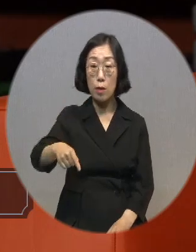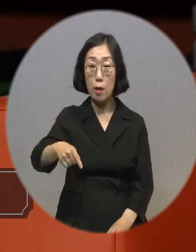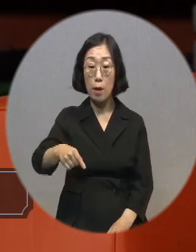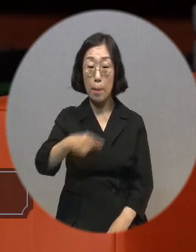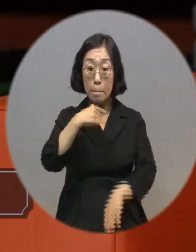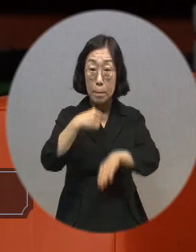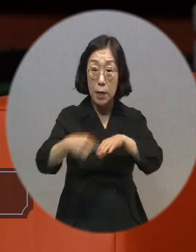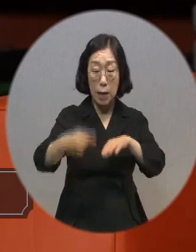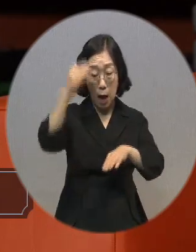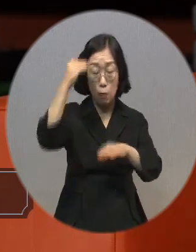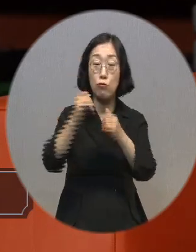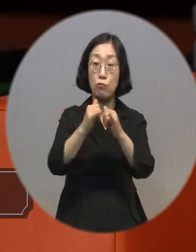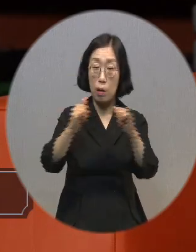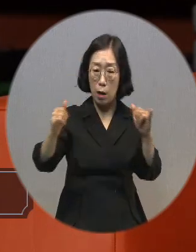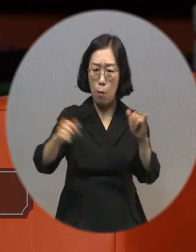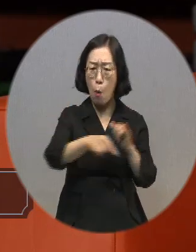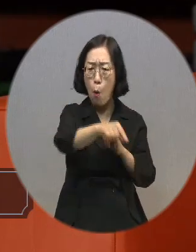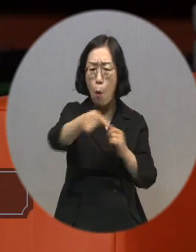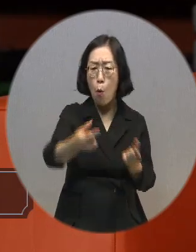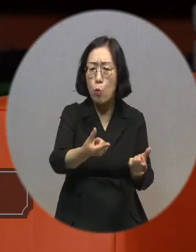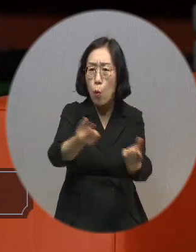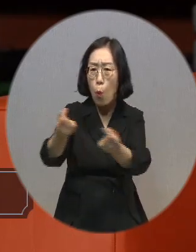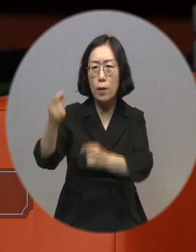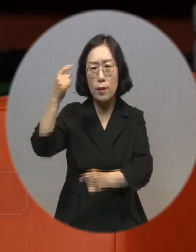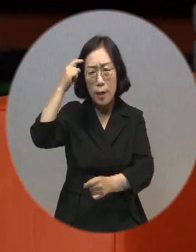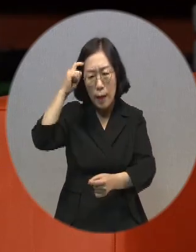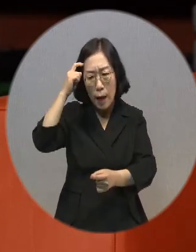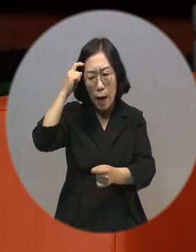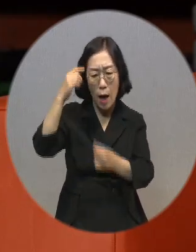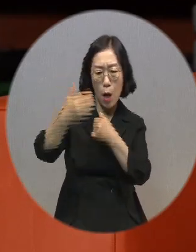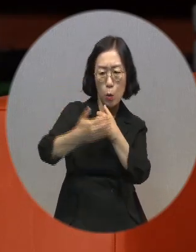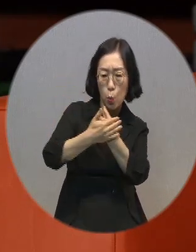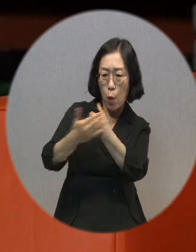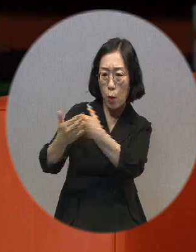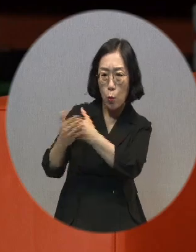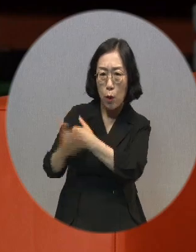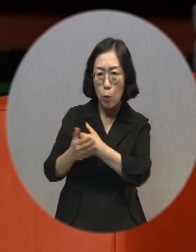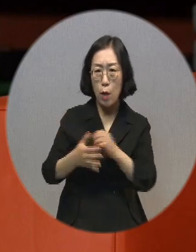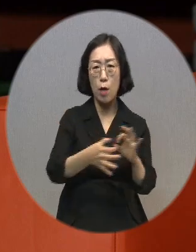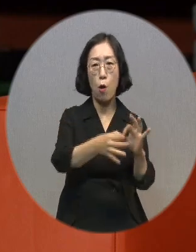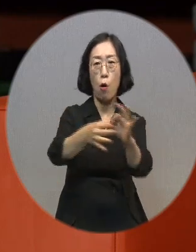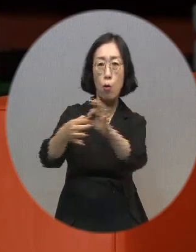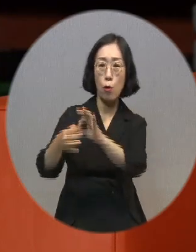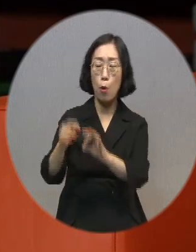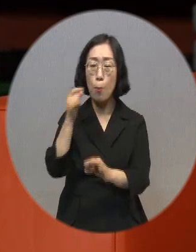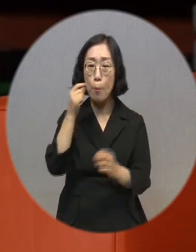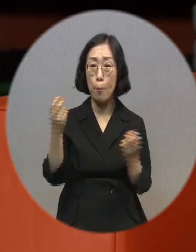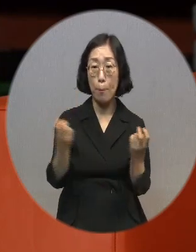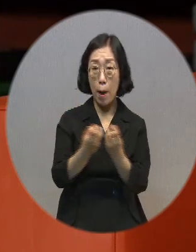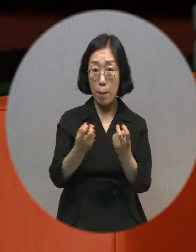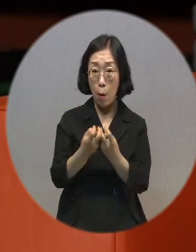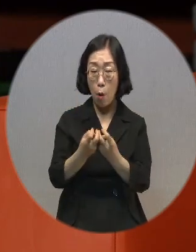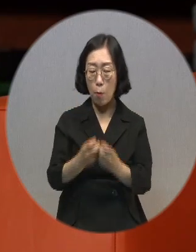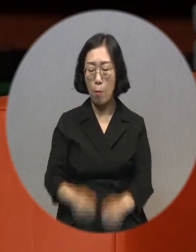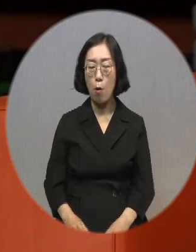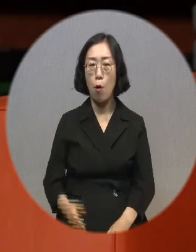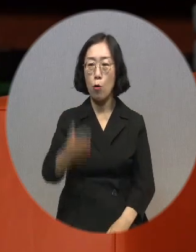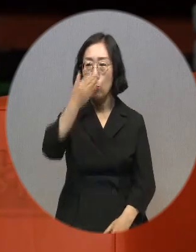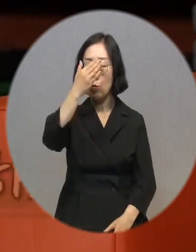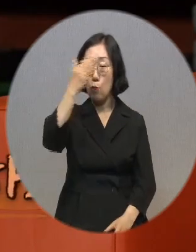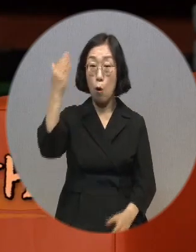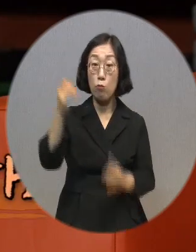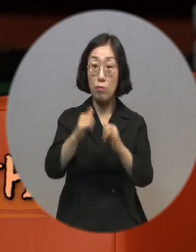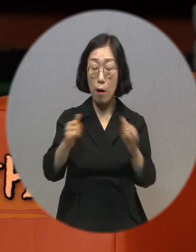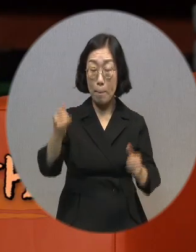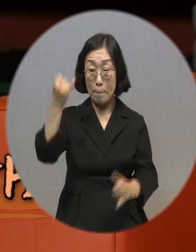같이 우리가 어떠한 통일을 만들어 갈까를 상상하면 그들이 기성세대가 상상하지 못한 창의적인